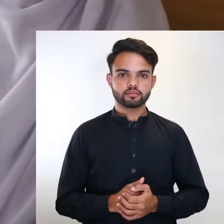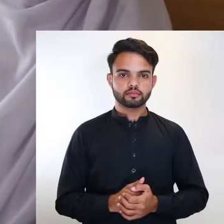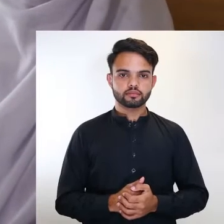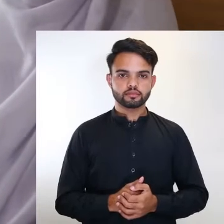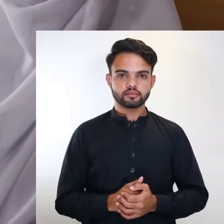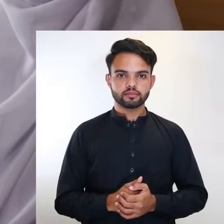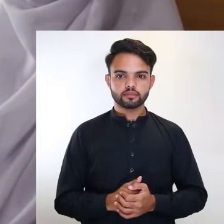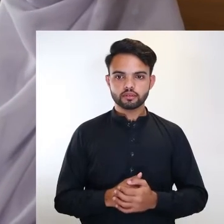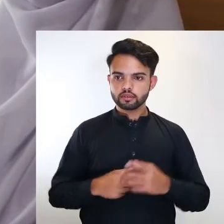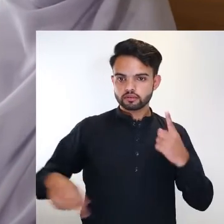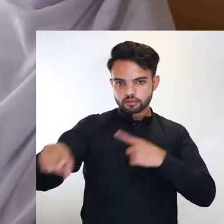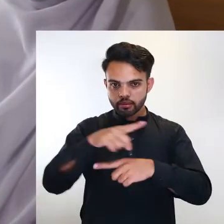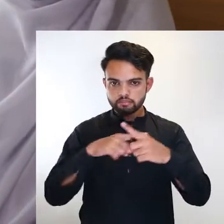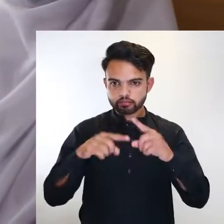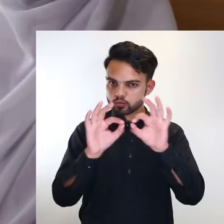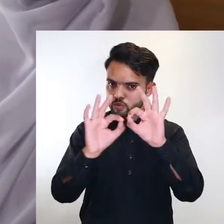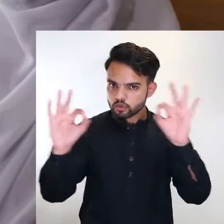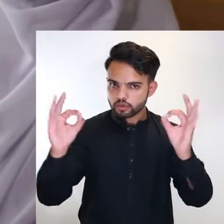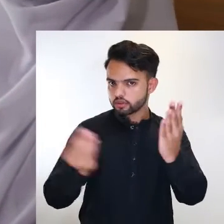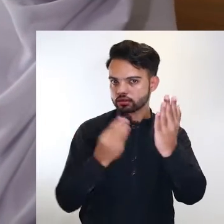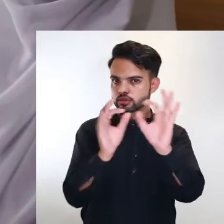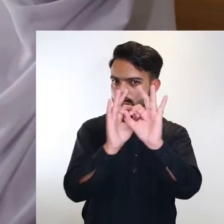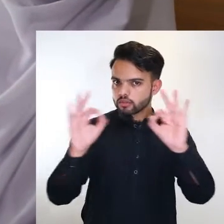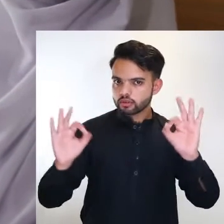सब लोगों ने सब चीजें नोट कर ली हैं? yes.